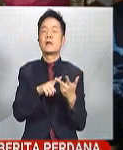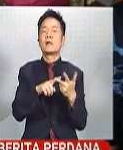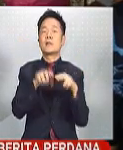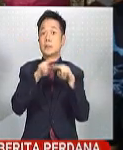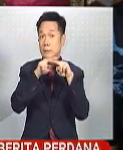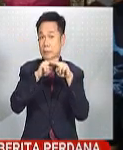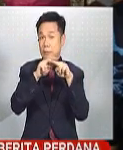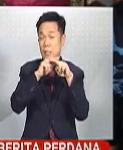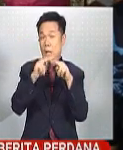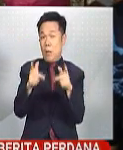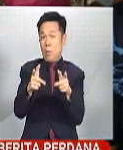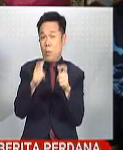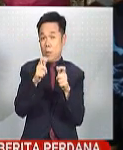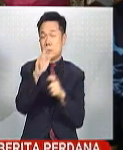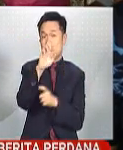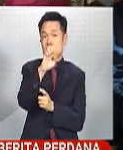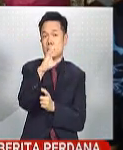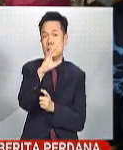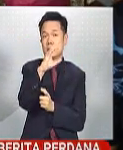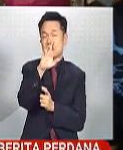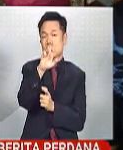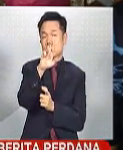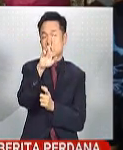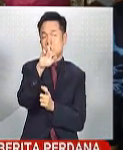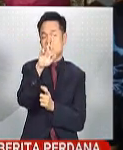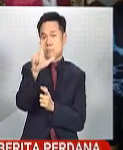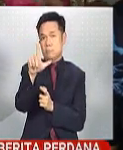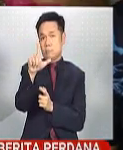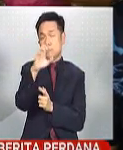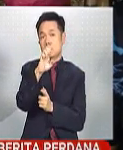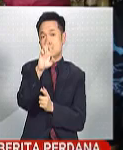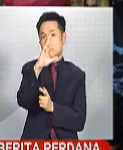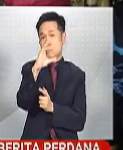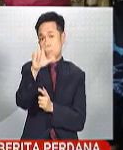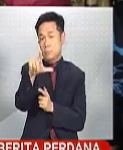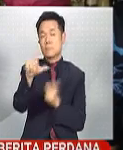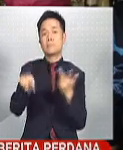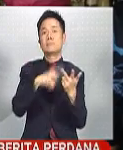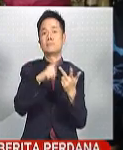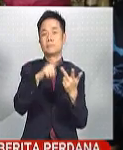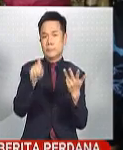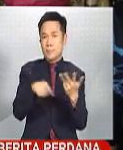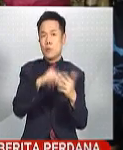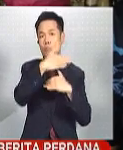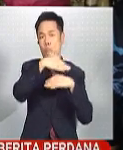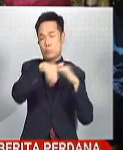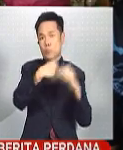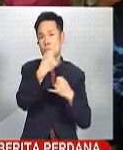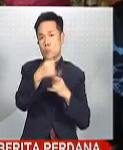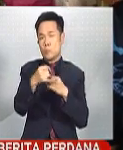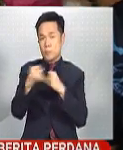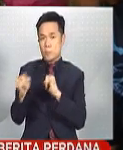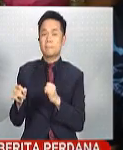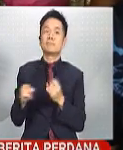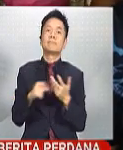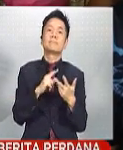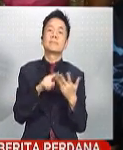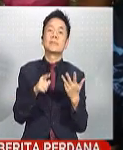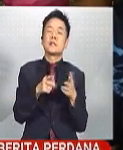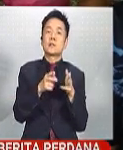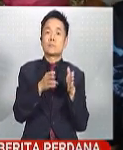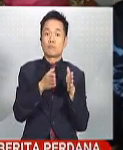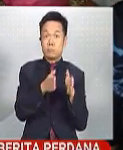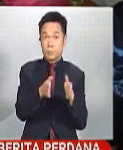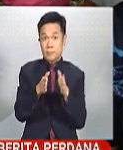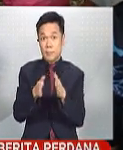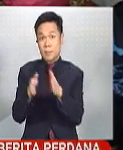kereta api laju, IRCL, jabatan pelat bear, dan jalan-jalan